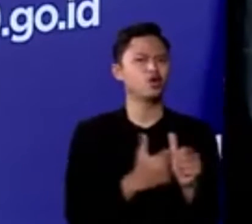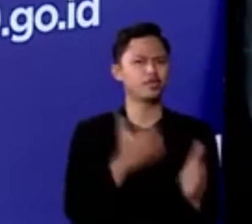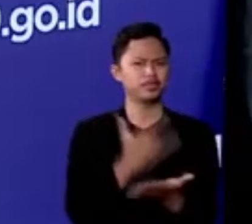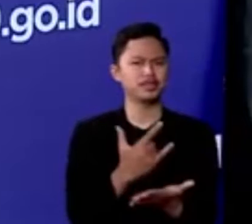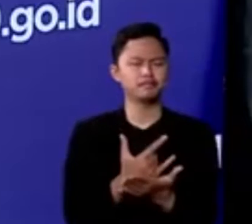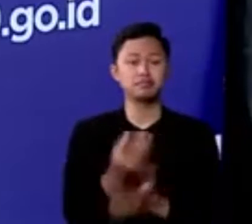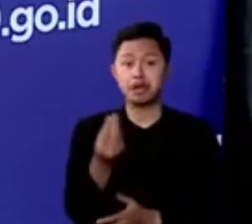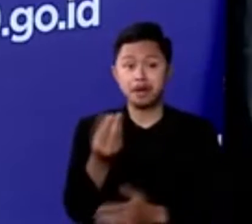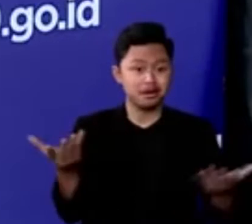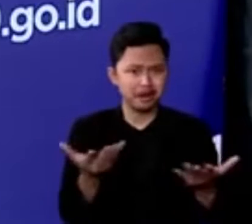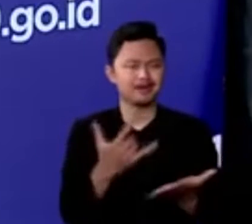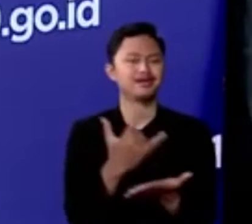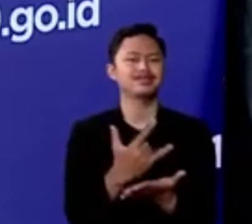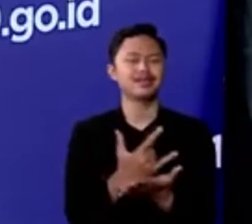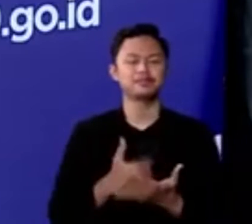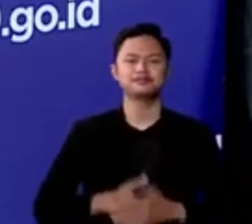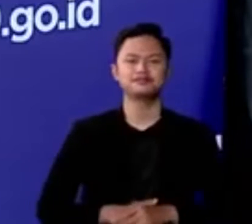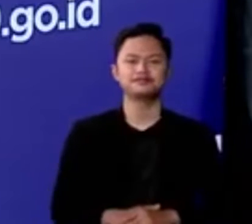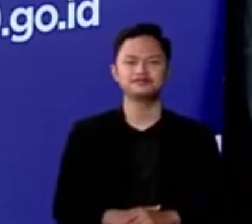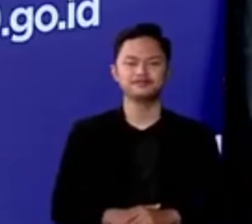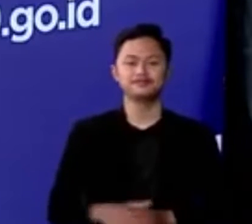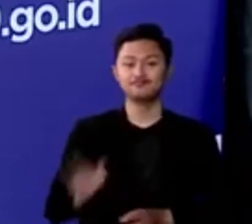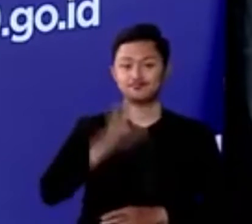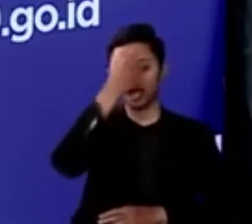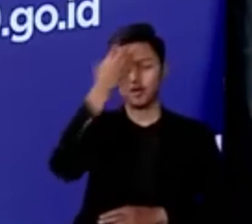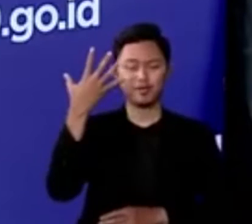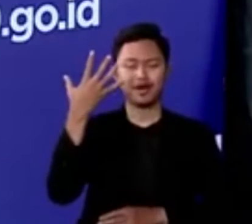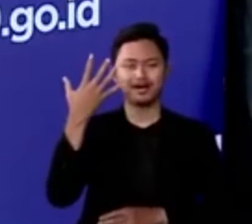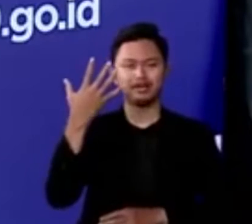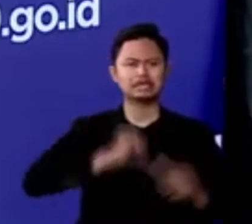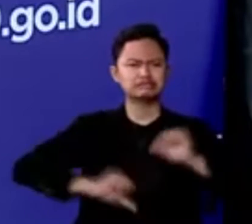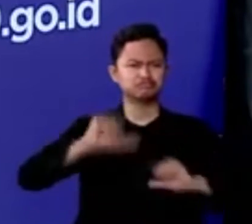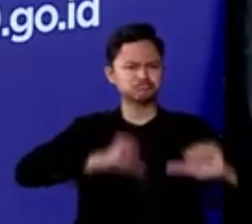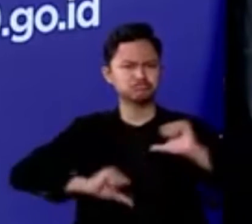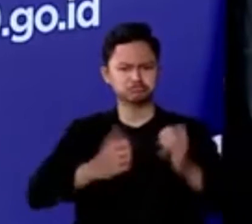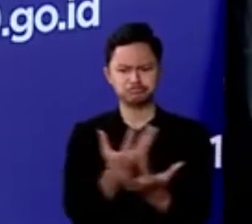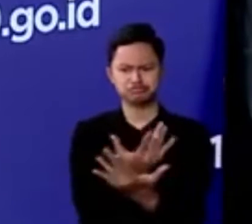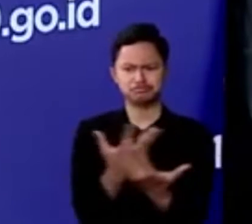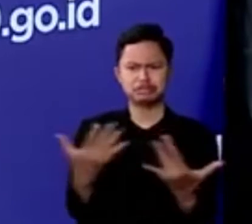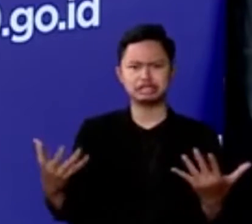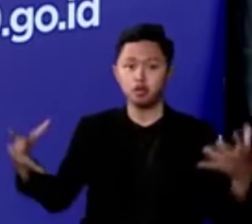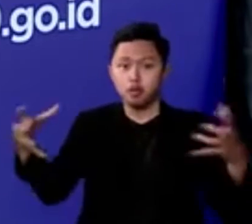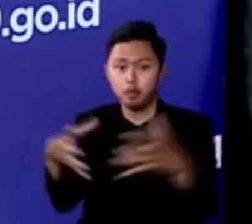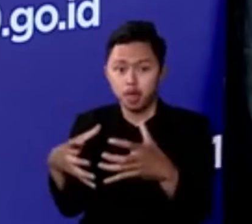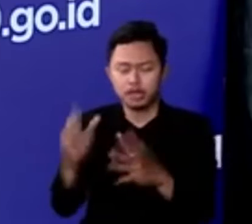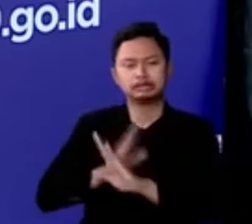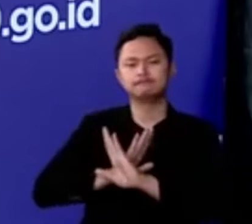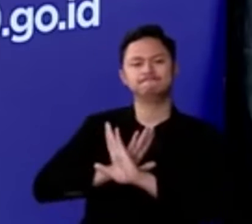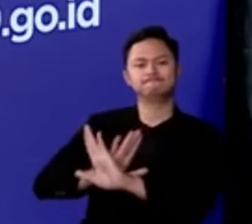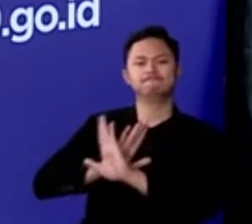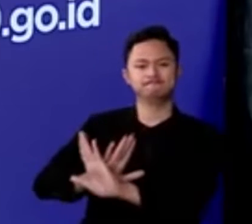kesehatan kapanpun dan dimanapun anda berada jangan lupa pula untuk mengurangi kegiatan yang berpotensi menimbulkan